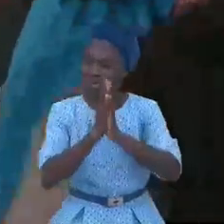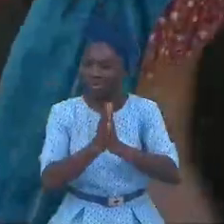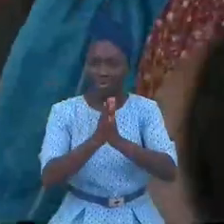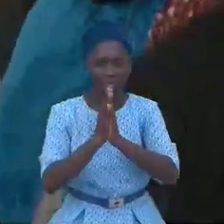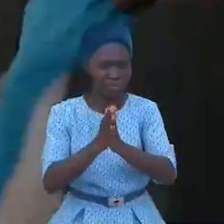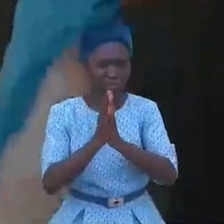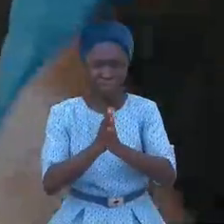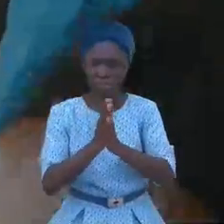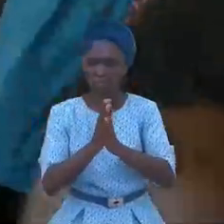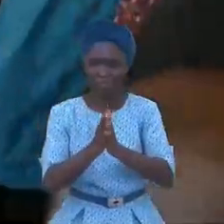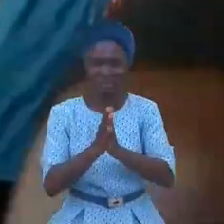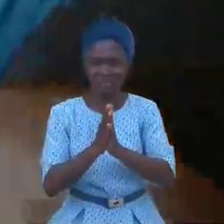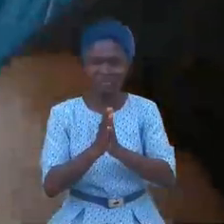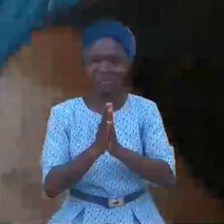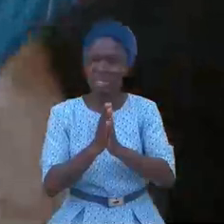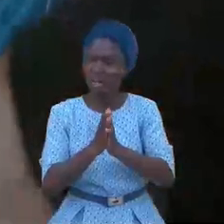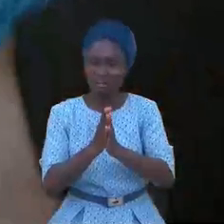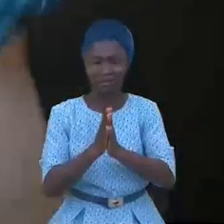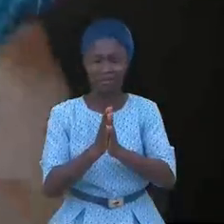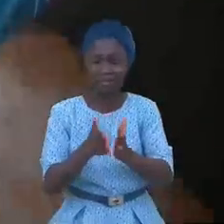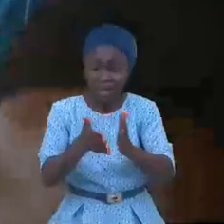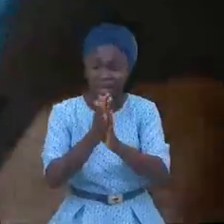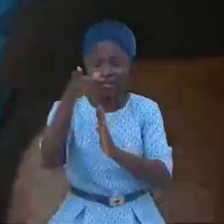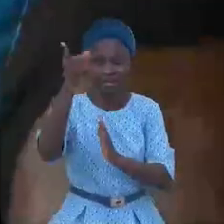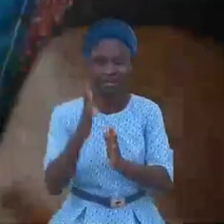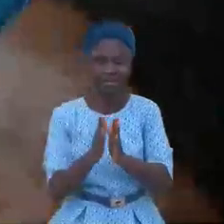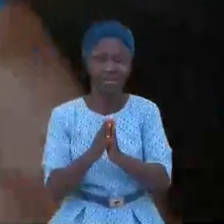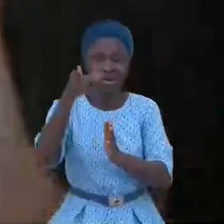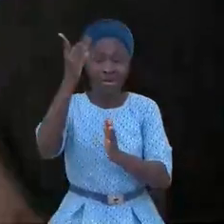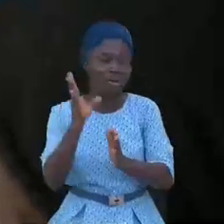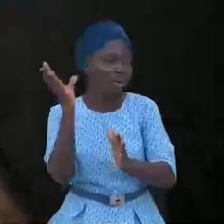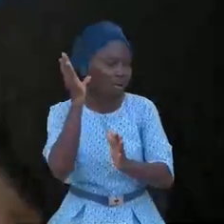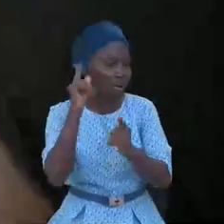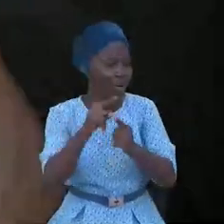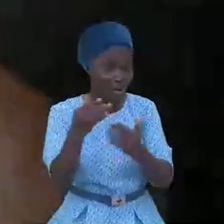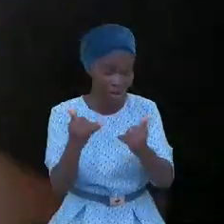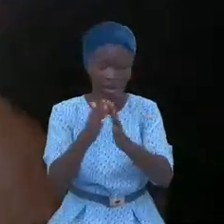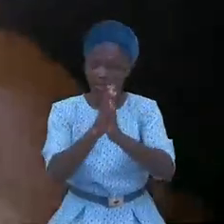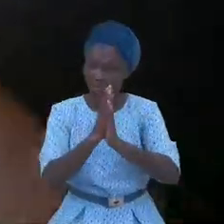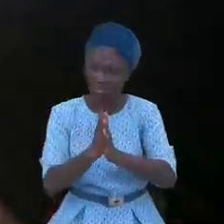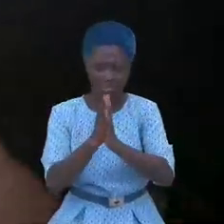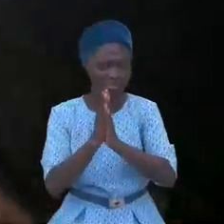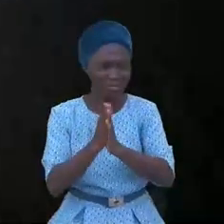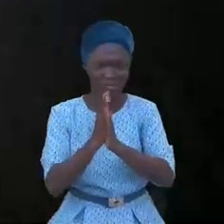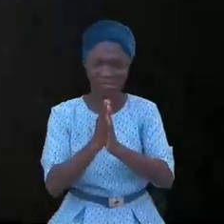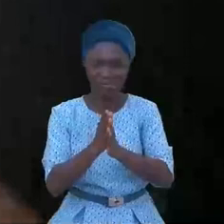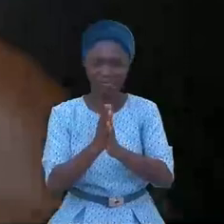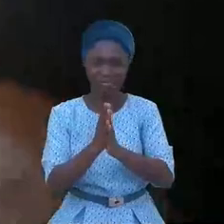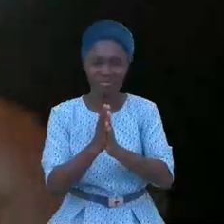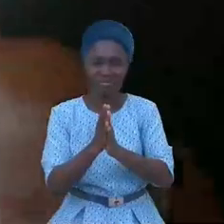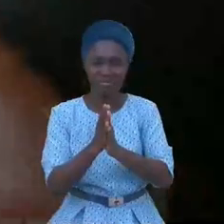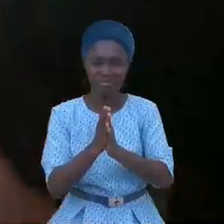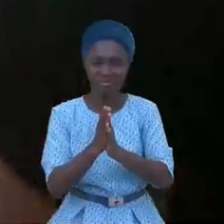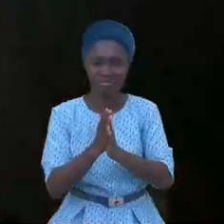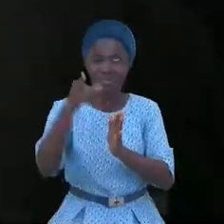Jeune femme. Parle au Seigneur. Jeune adulte. Parle au Seigneur. Il va ouvrir